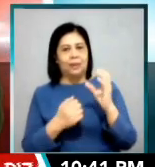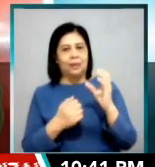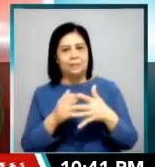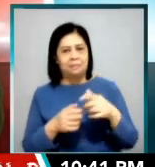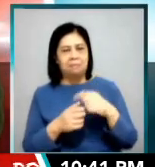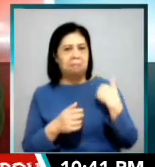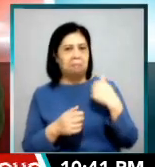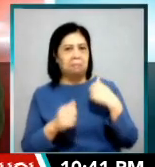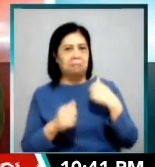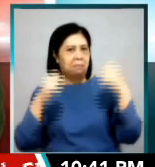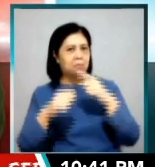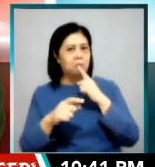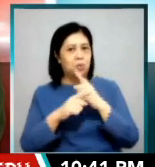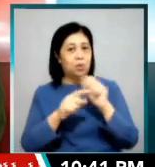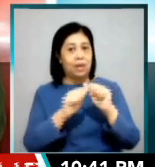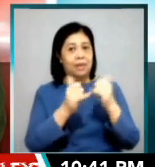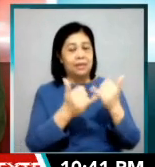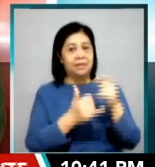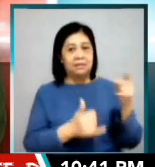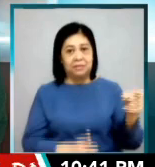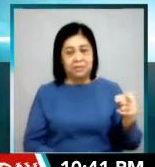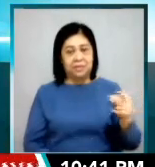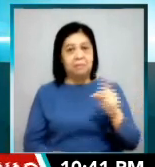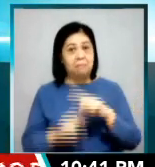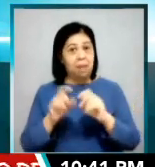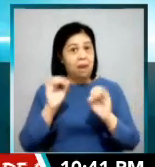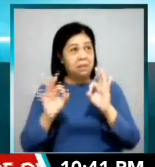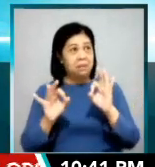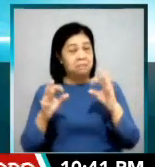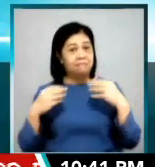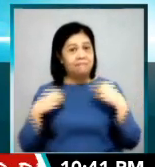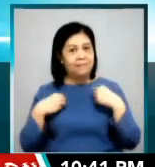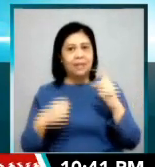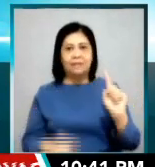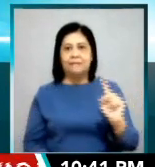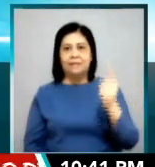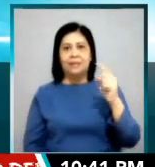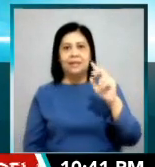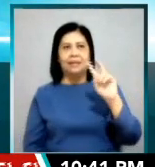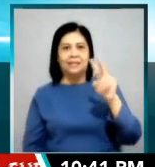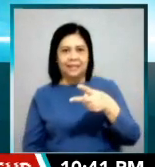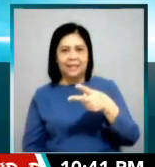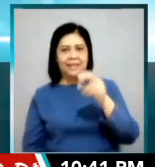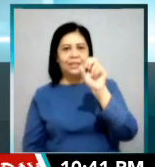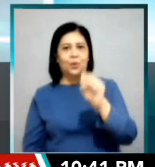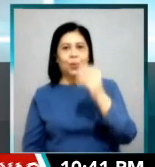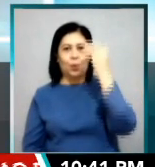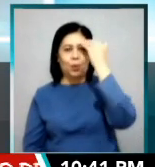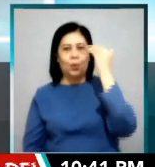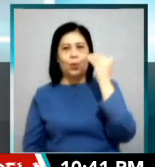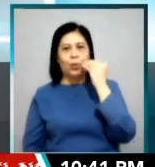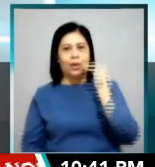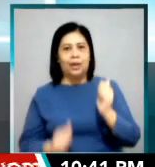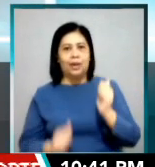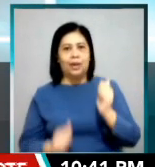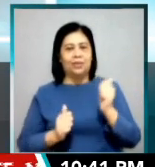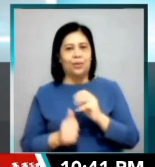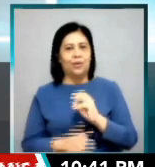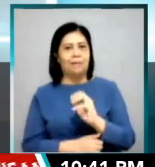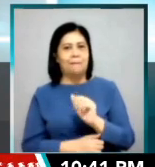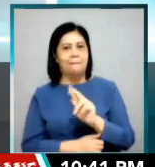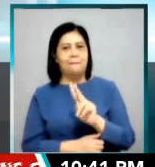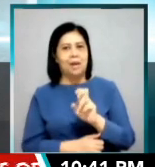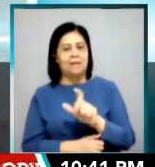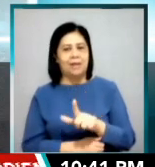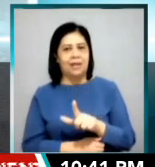sa agency ni PSJ, pero kung sakali siyang magiging second South Korean actor sa Marvel Cinematic Universe